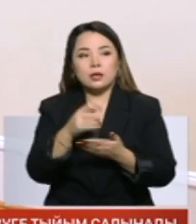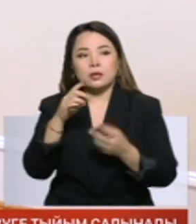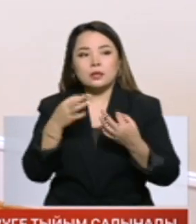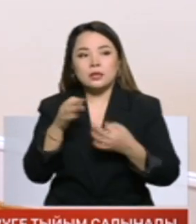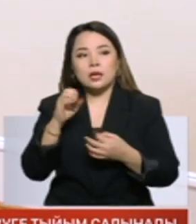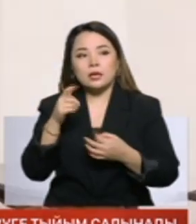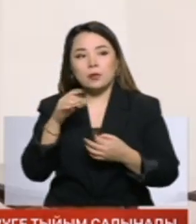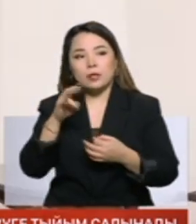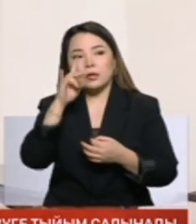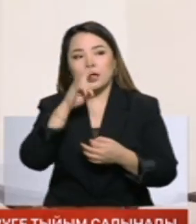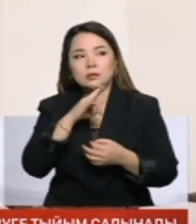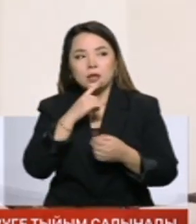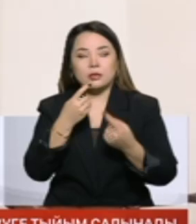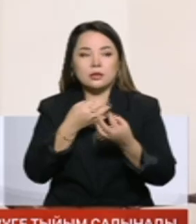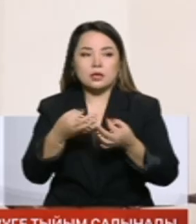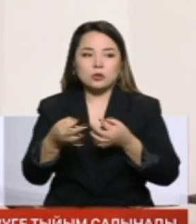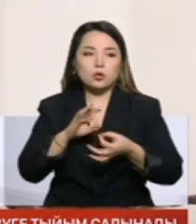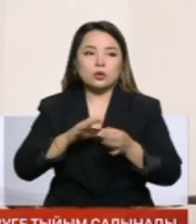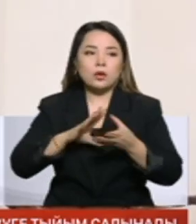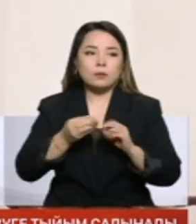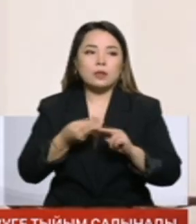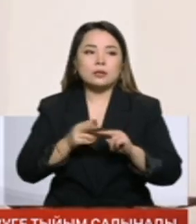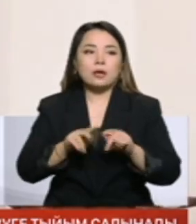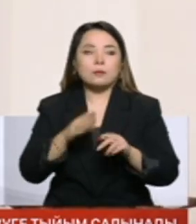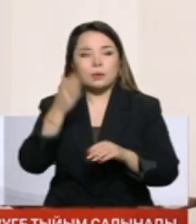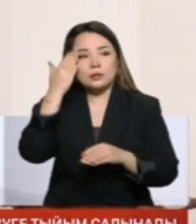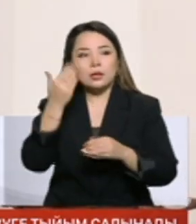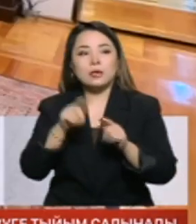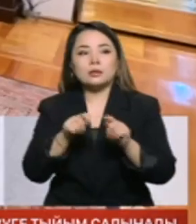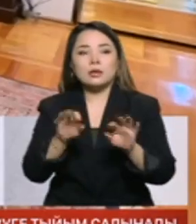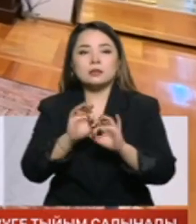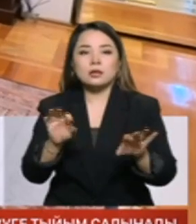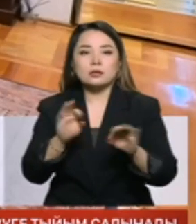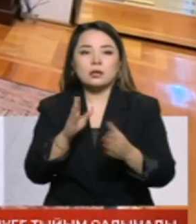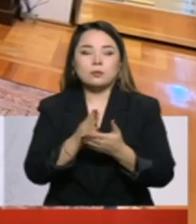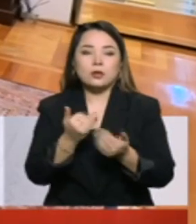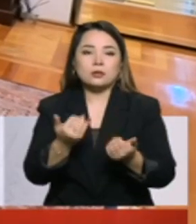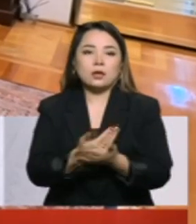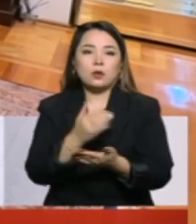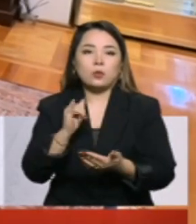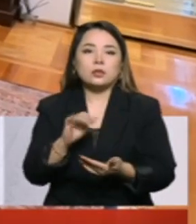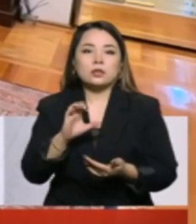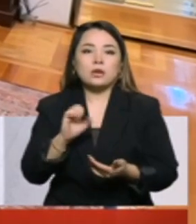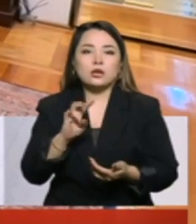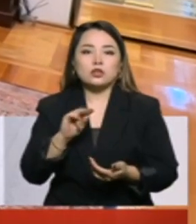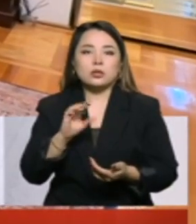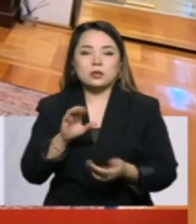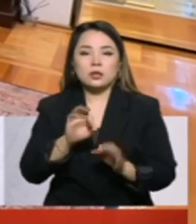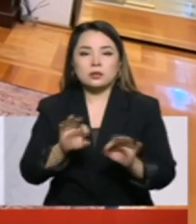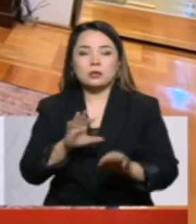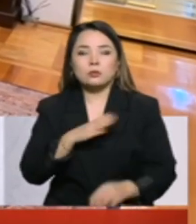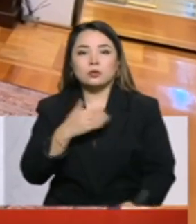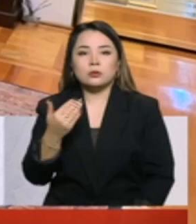Қазақстан газетіне берген сұхбатына қатысты пікір білдірген америкалық сарапшы Уайлдер Санчес осылай дейді.